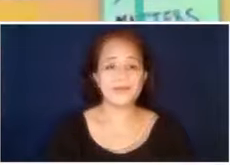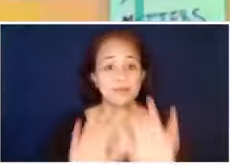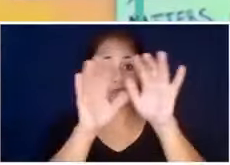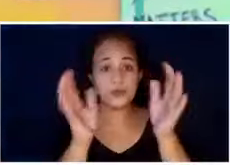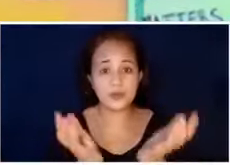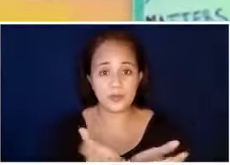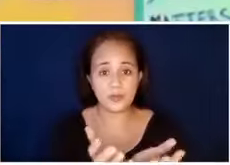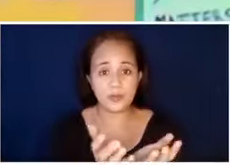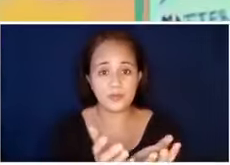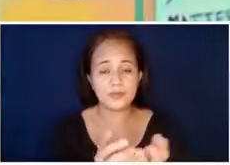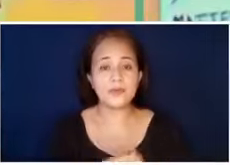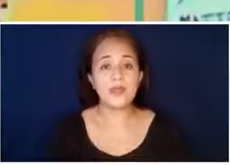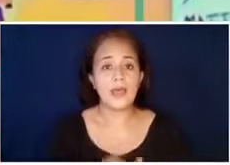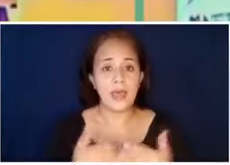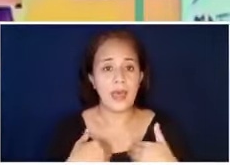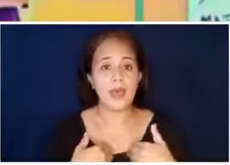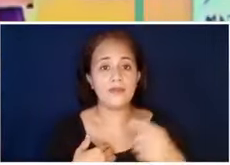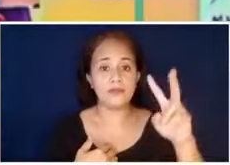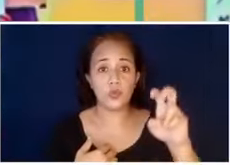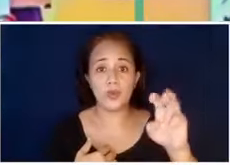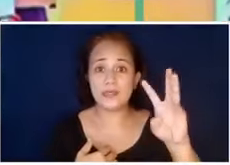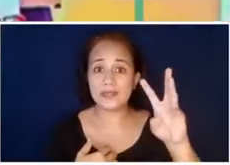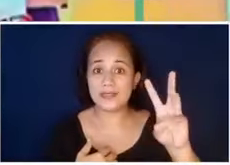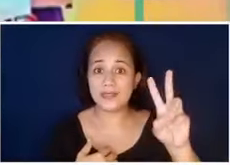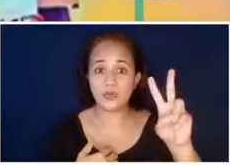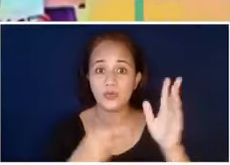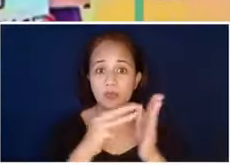Sa buong mundo, mayroong